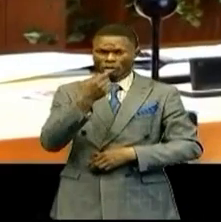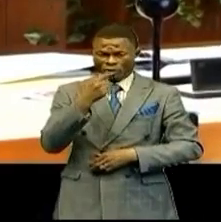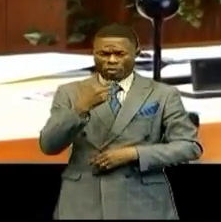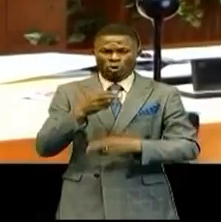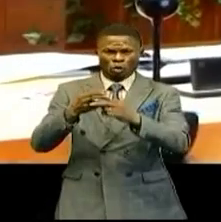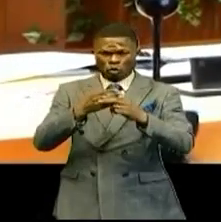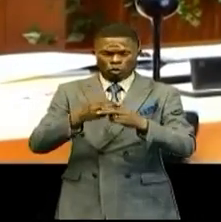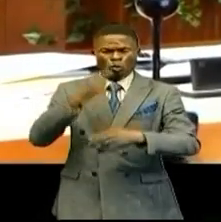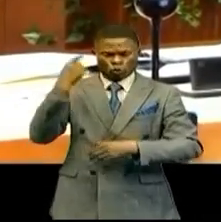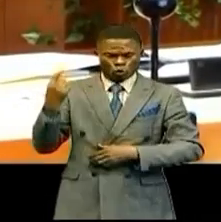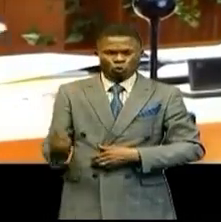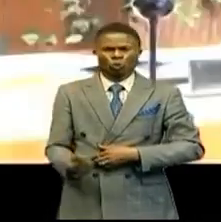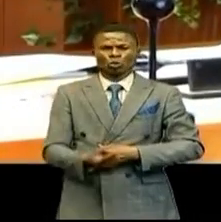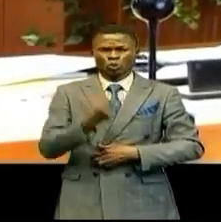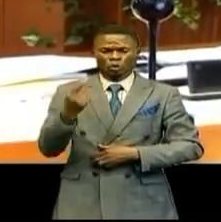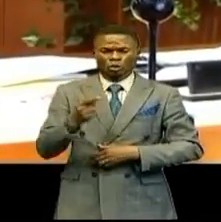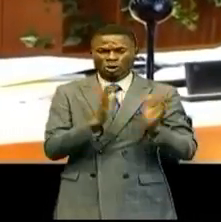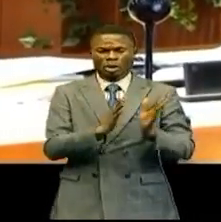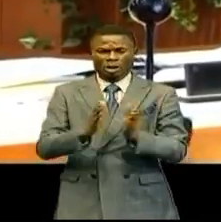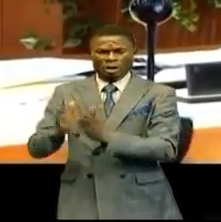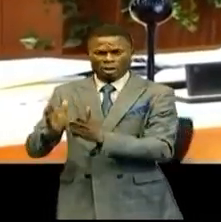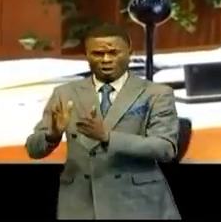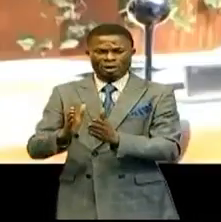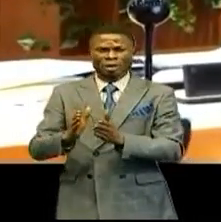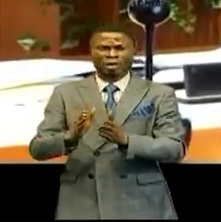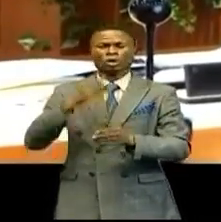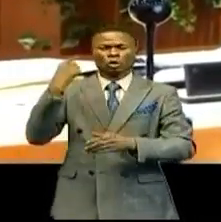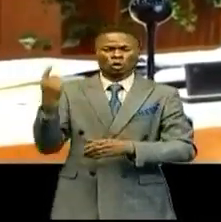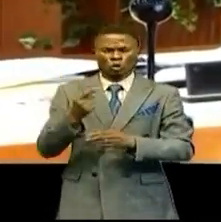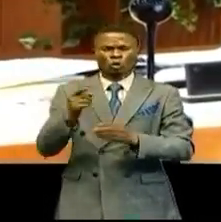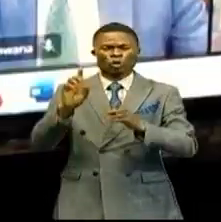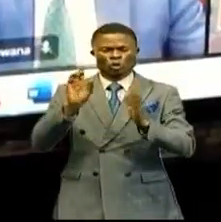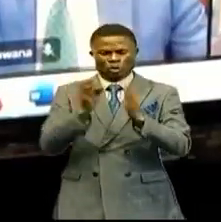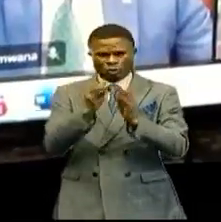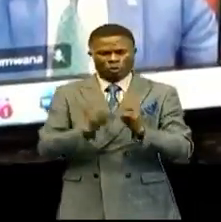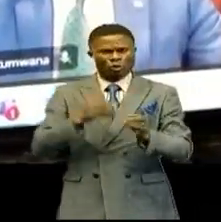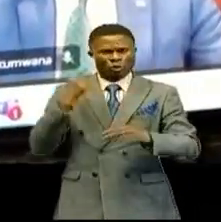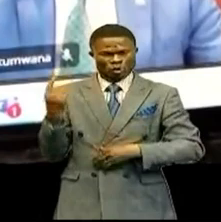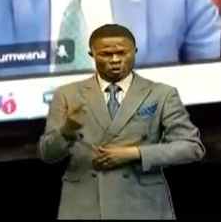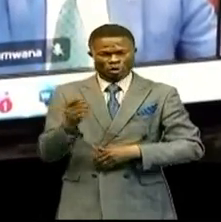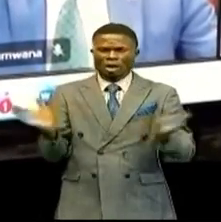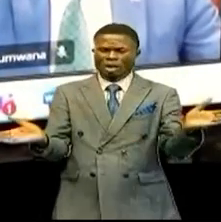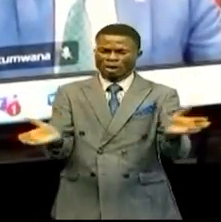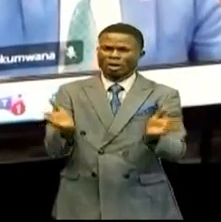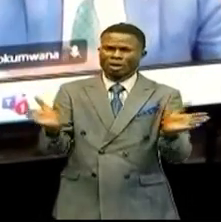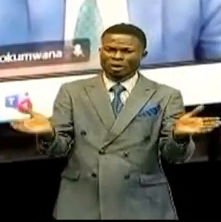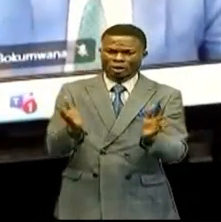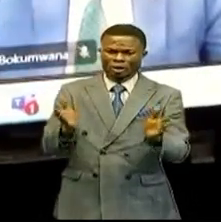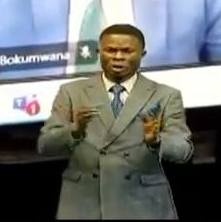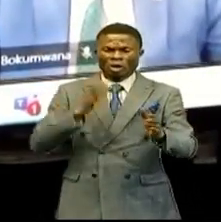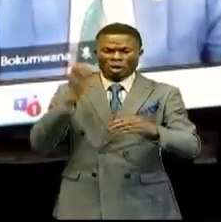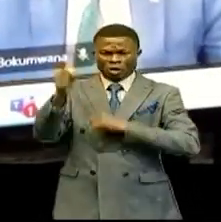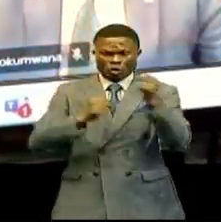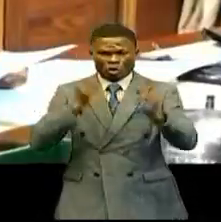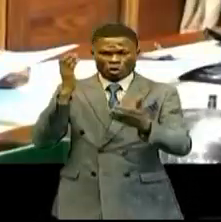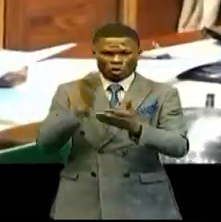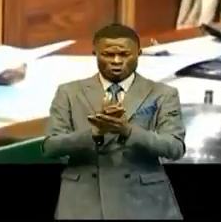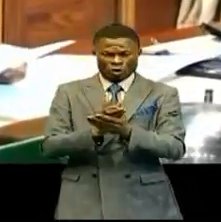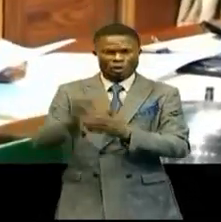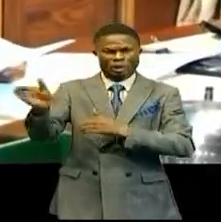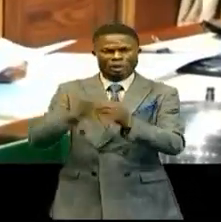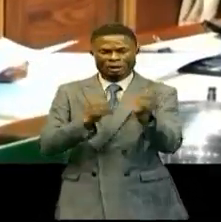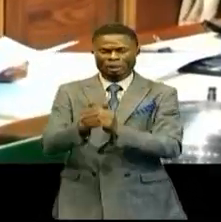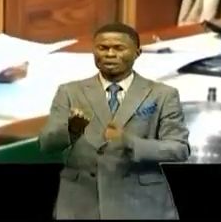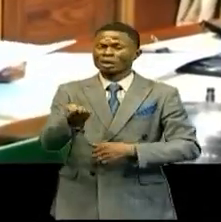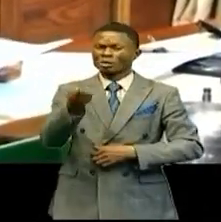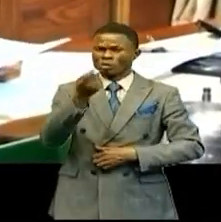contrôles rigoureux, l'élaboration d'une réglementation adéquate et le renforcement de la lutte contre la contrefaçon des